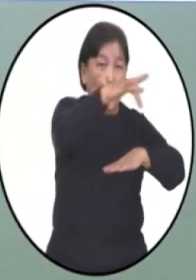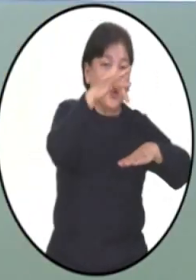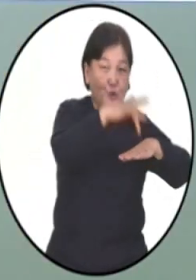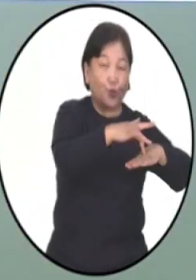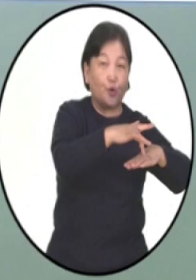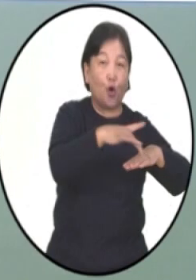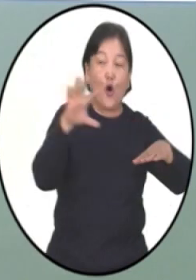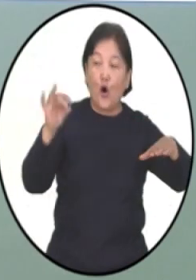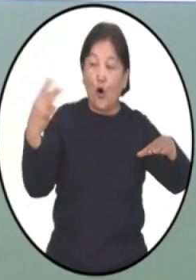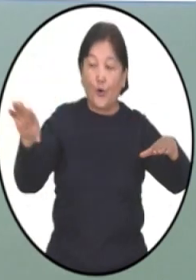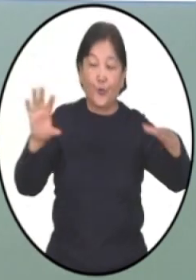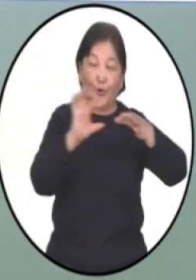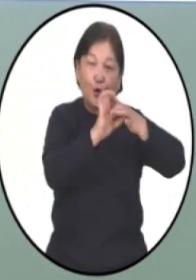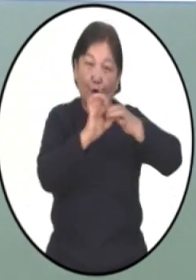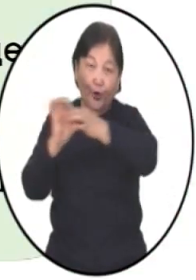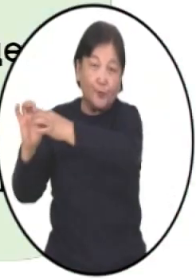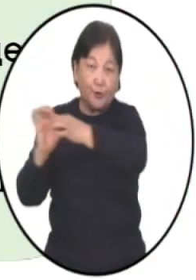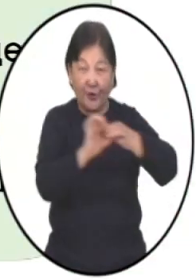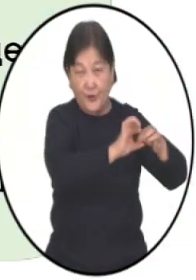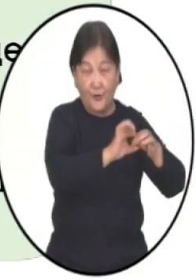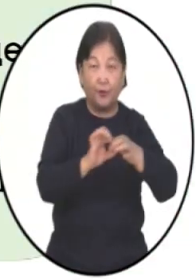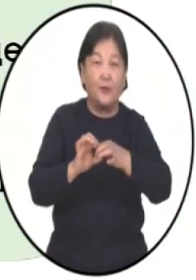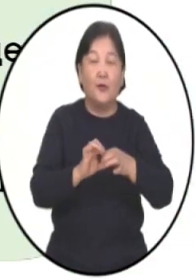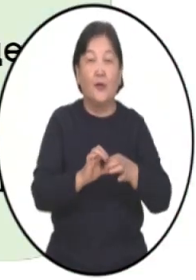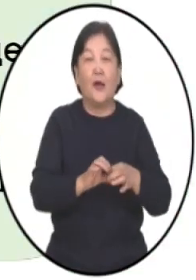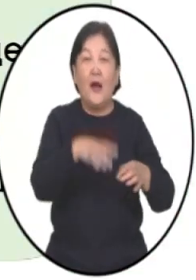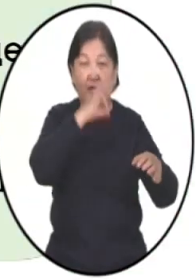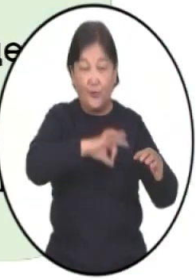холбогддог дүт зам барьж байгуулдгаараа ач холбогдолтой.